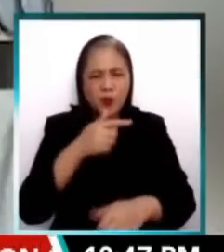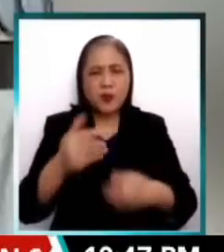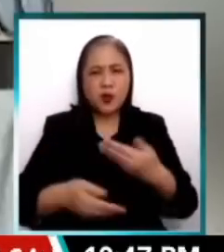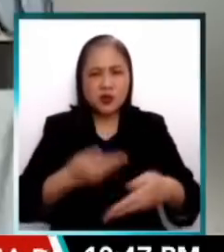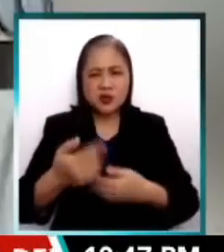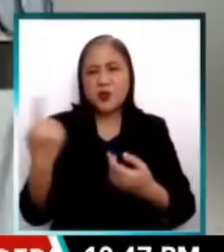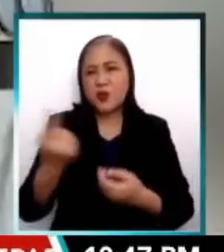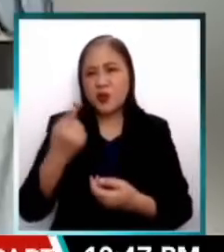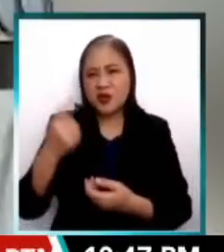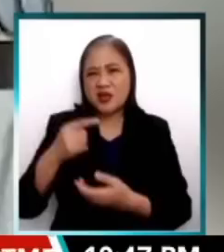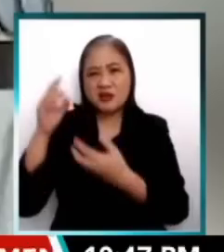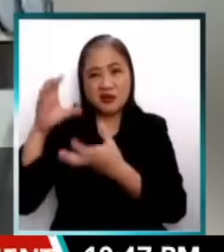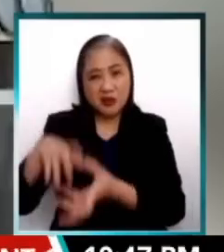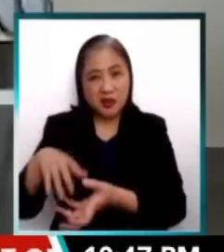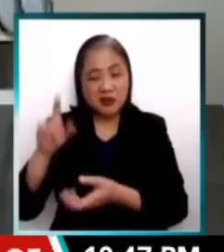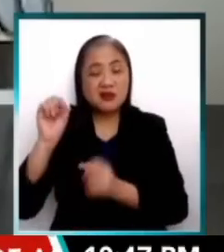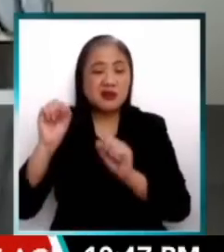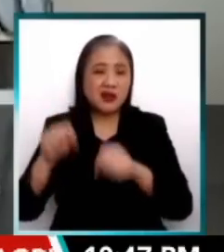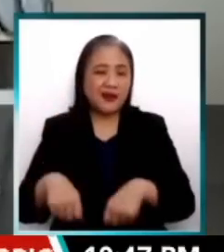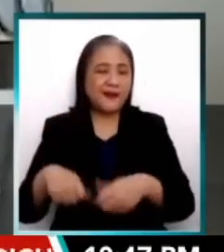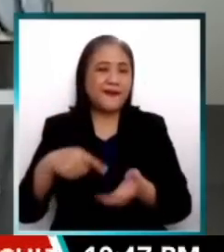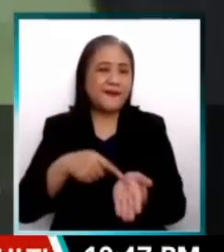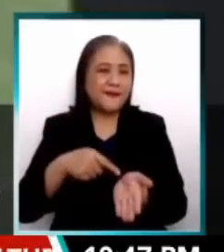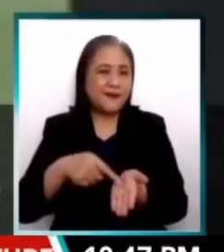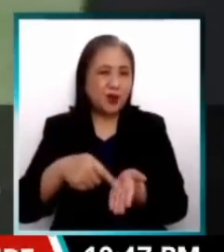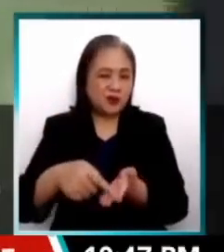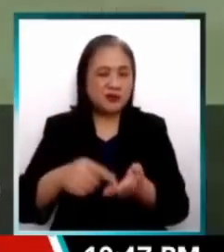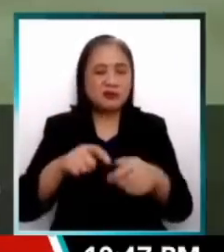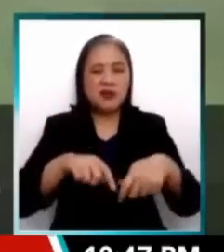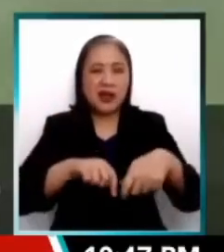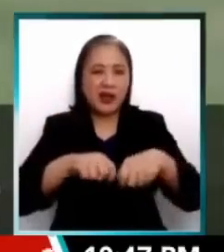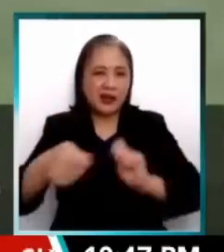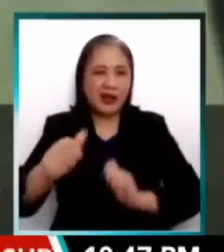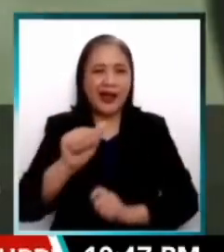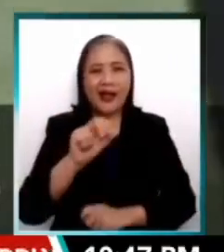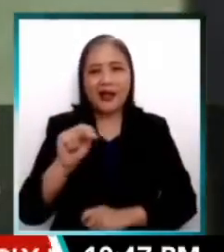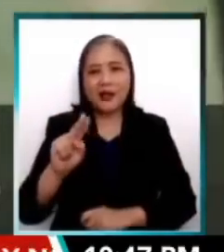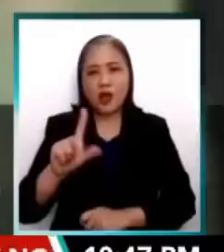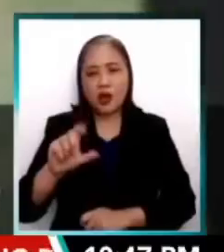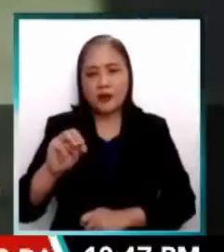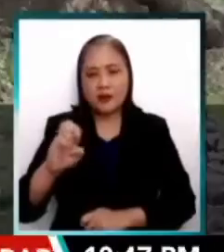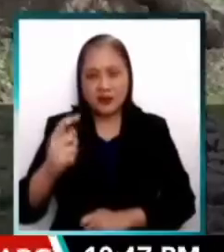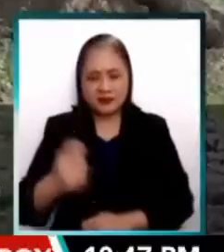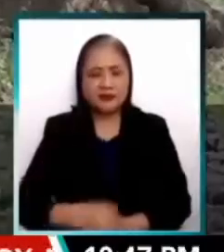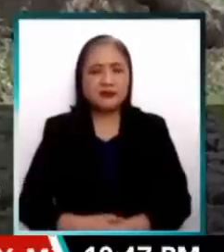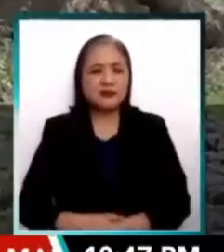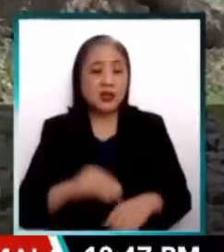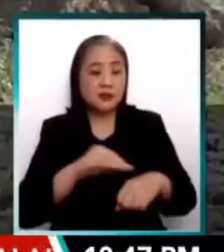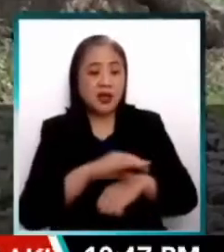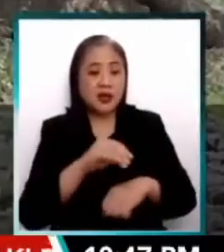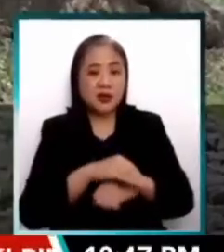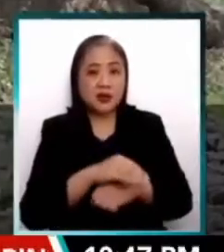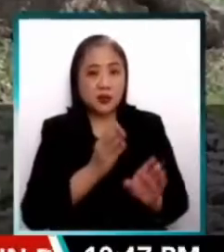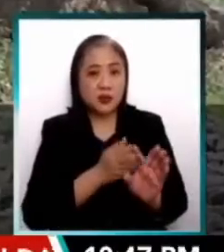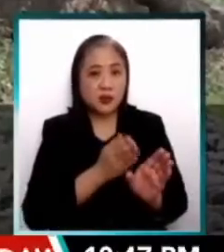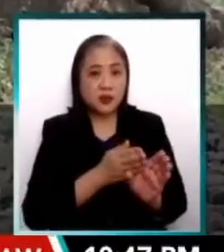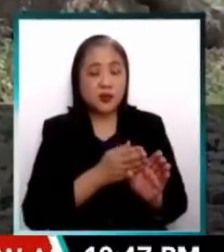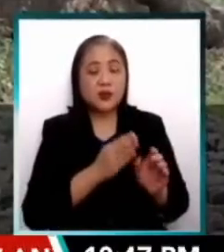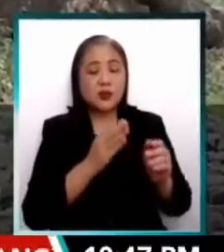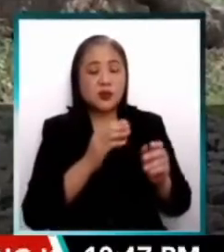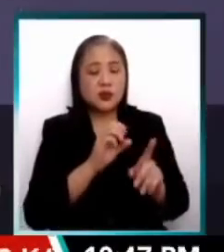talaga, honestly, yung mga mayaman lang talaga nakaka-afford nito. Payo ng isang sociologist, kailangang balansehin ang advantages